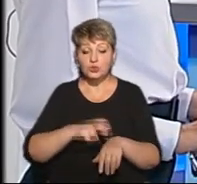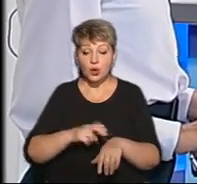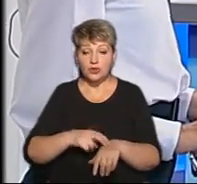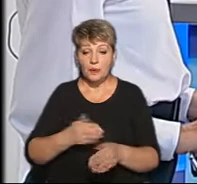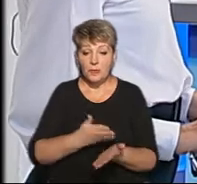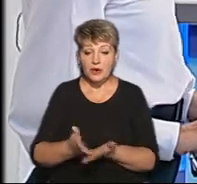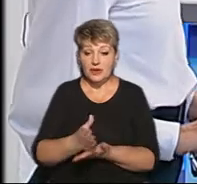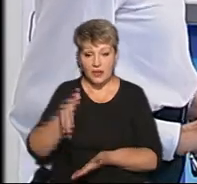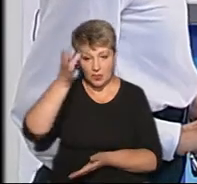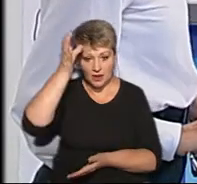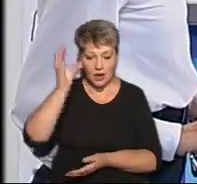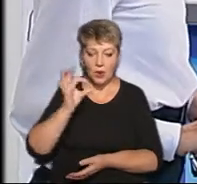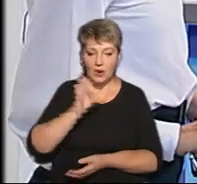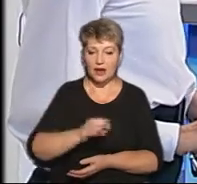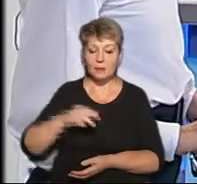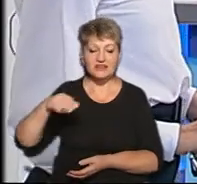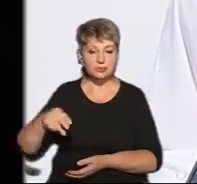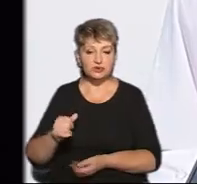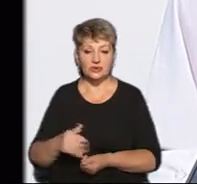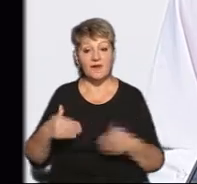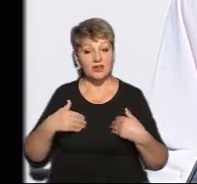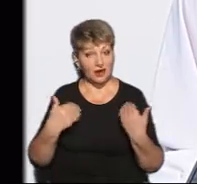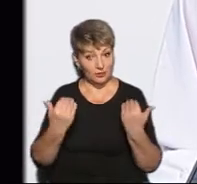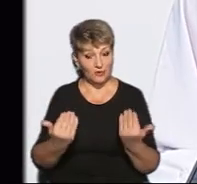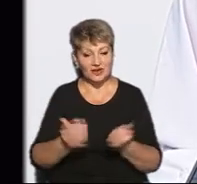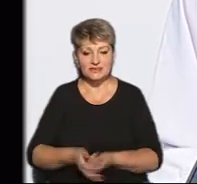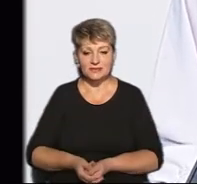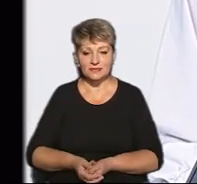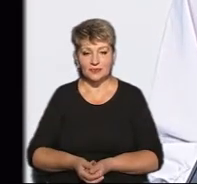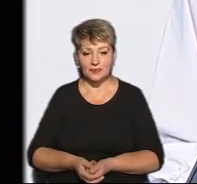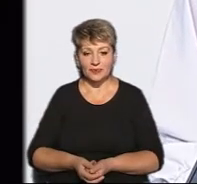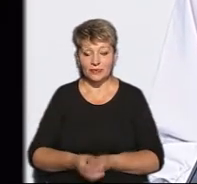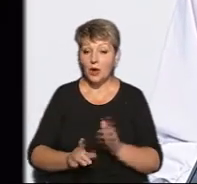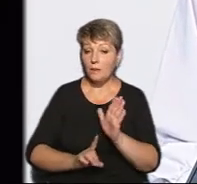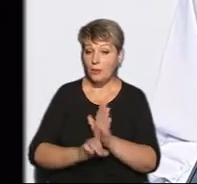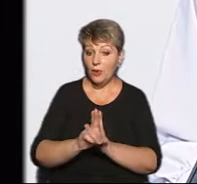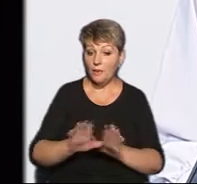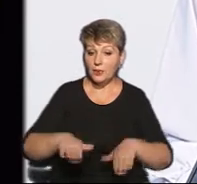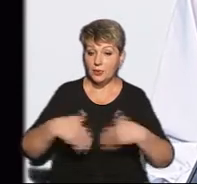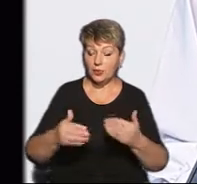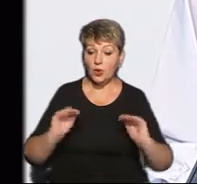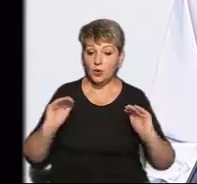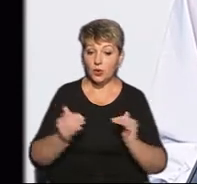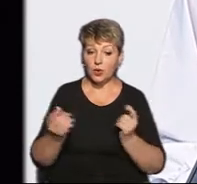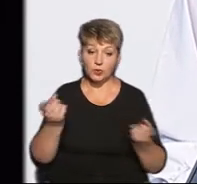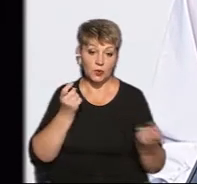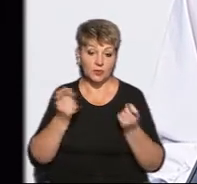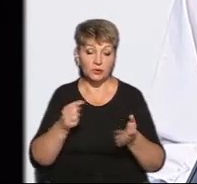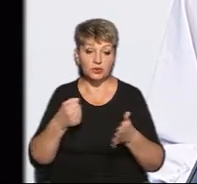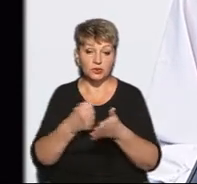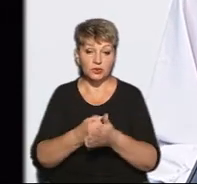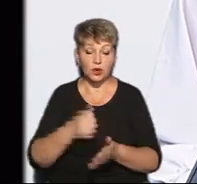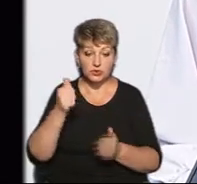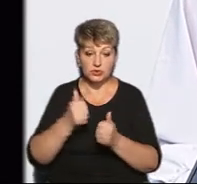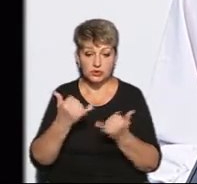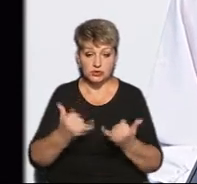Євген Васильчук. Вітаю вас. Вітаю вас, пані Мар'яно, і вашого мінітої телеглядачі. На початку пропоную коротку інформацію щодо